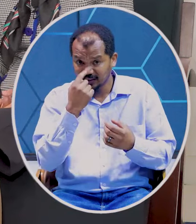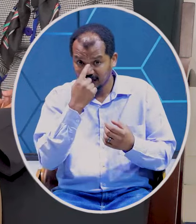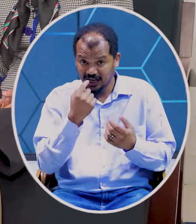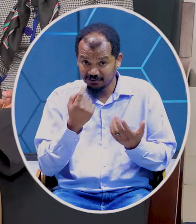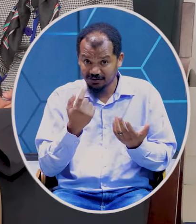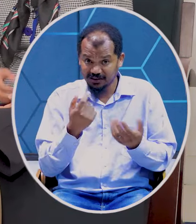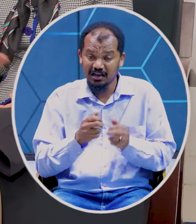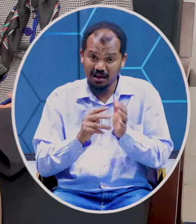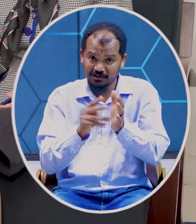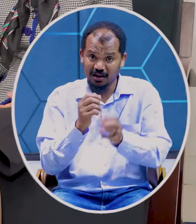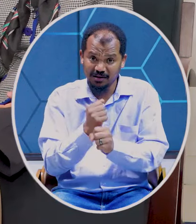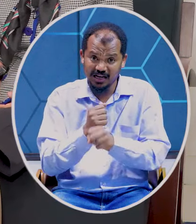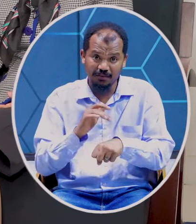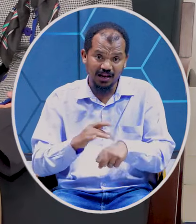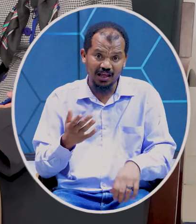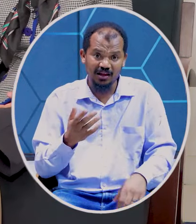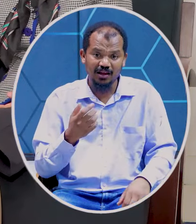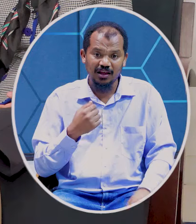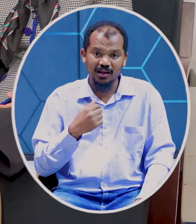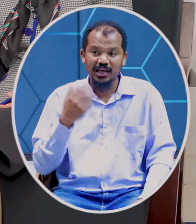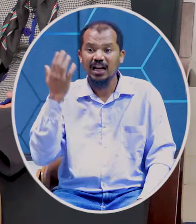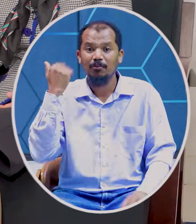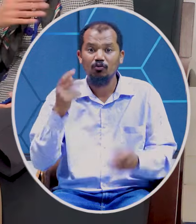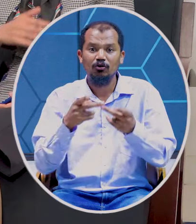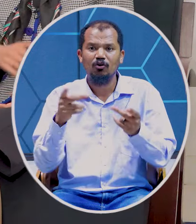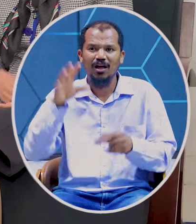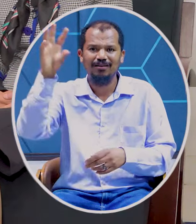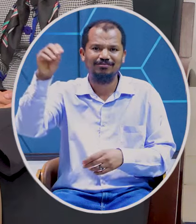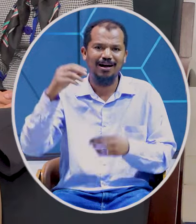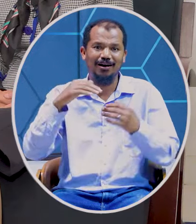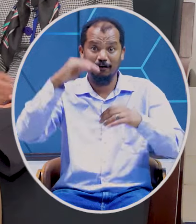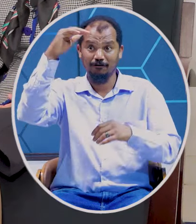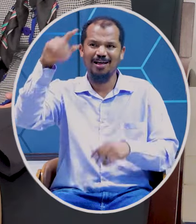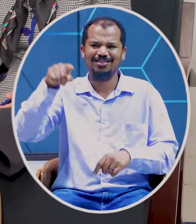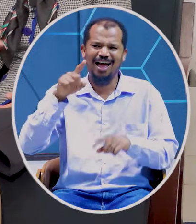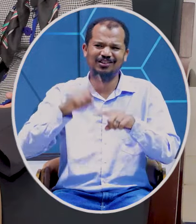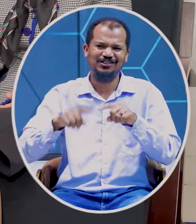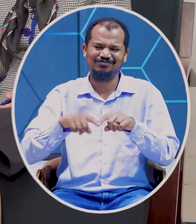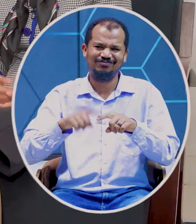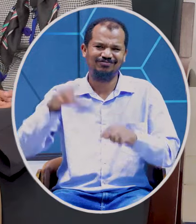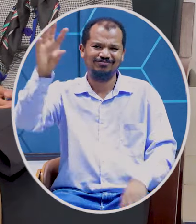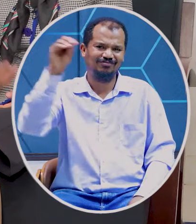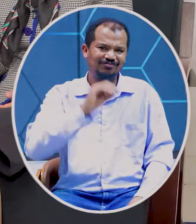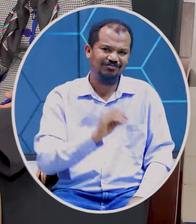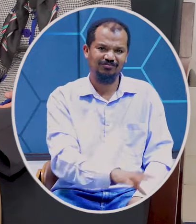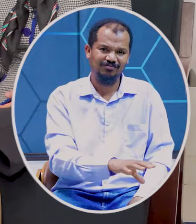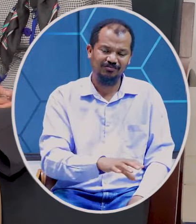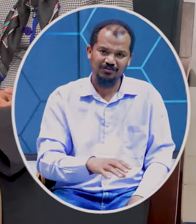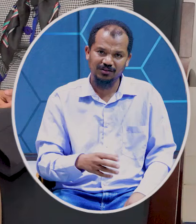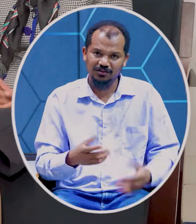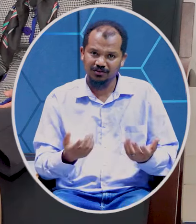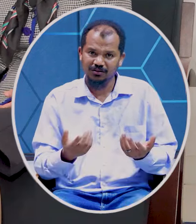ከልምድ የሚነግሩን አለ። ለምሳሌ መስሪያ ቤት ላይ ይሄ ከነበሩበት ፖዚሽን ማንሳት አትችሉም አትችይም ማለት